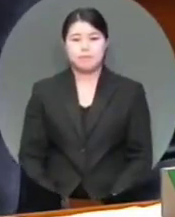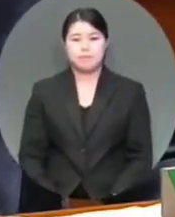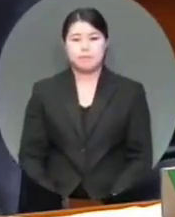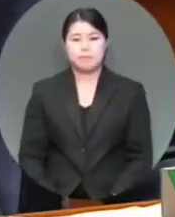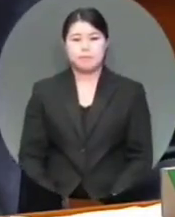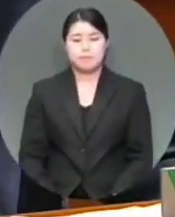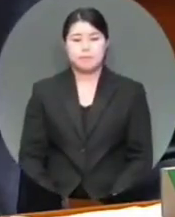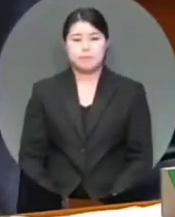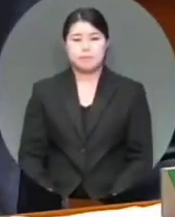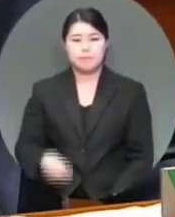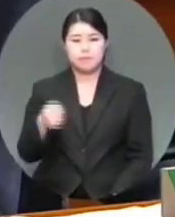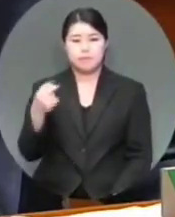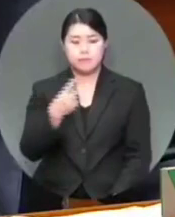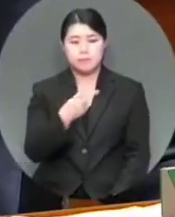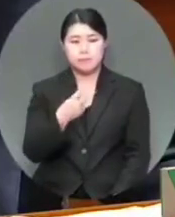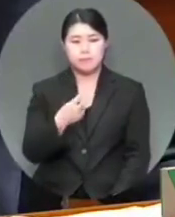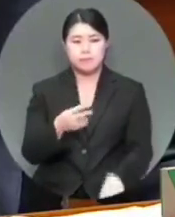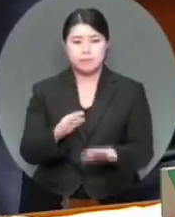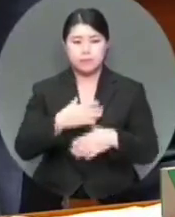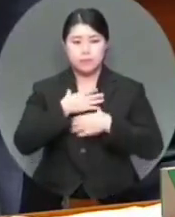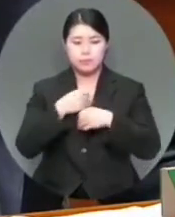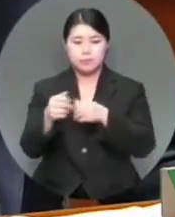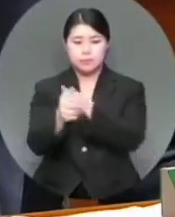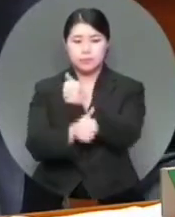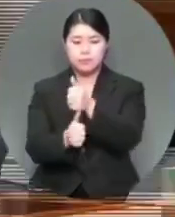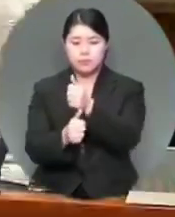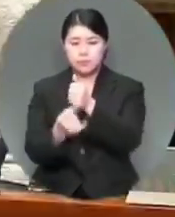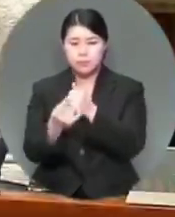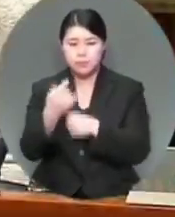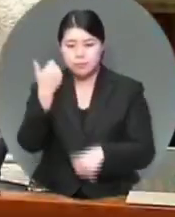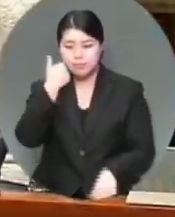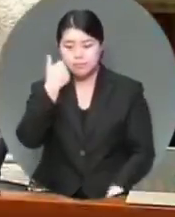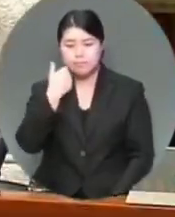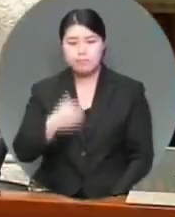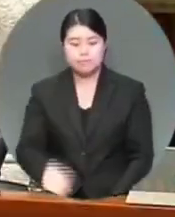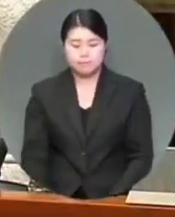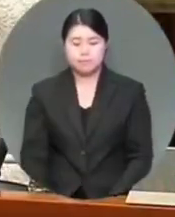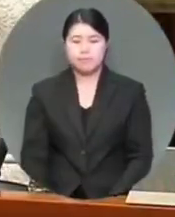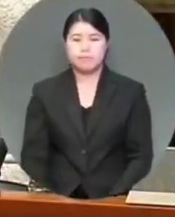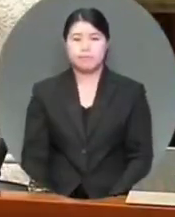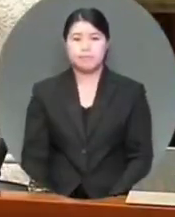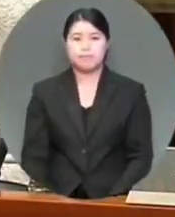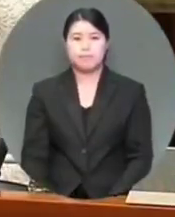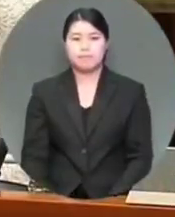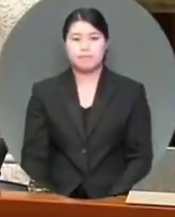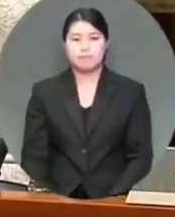그리고 은하님 은연 안전위원회 누워 계십니까? 예, 나와 있습니다.